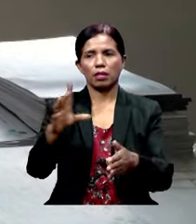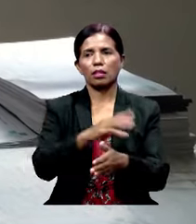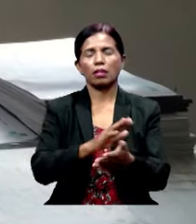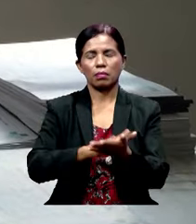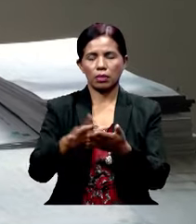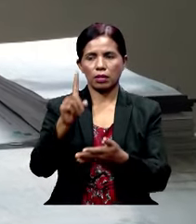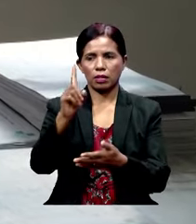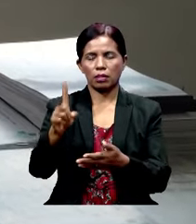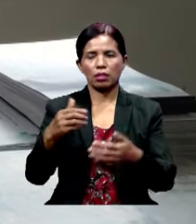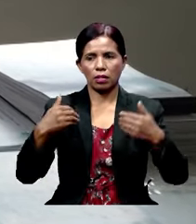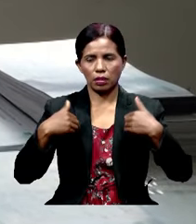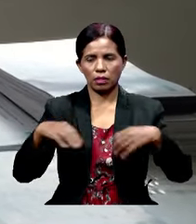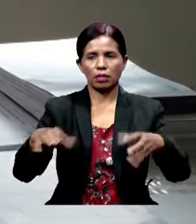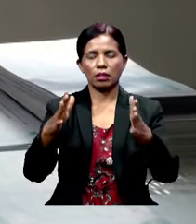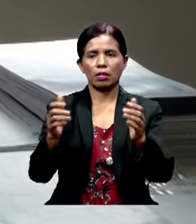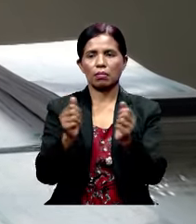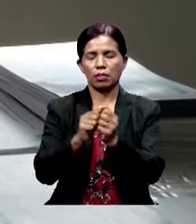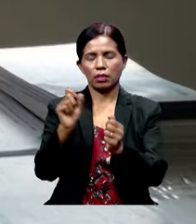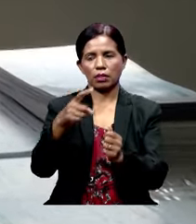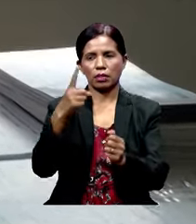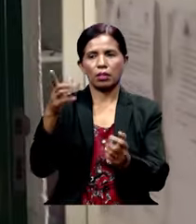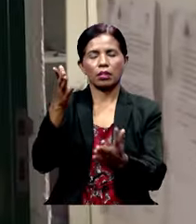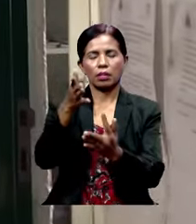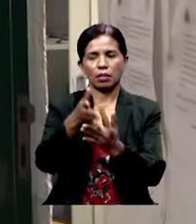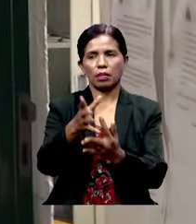ida, iha mos funcionário nang sanur sing ida, nebe tama iha